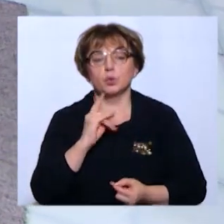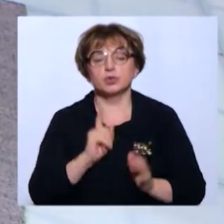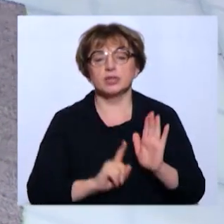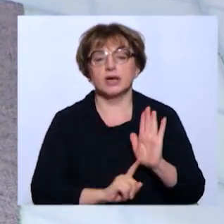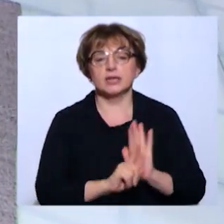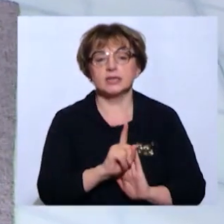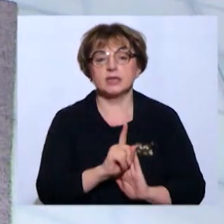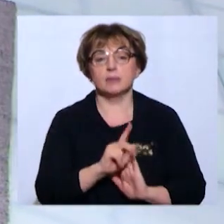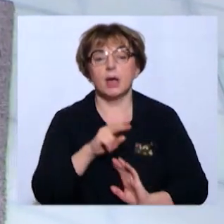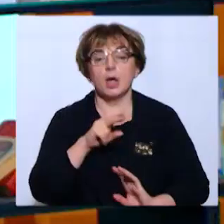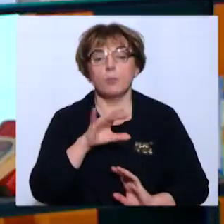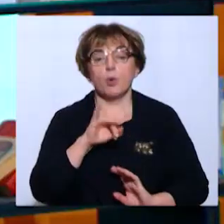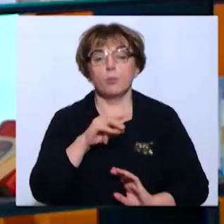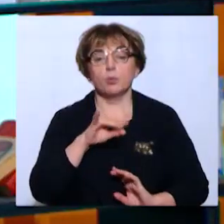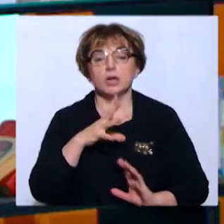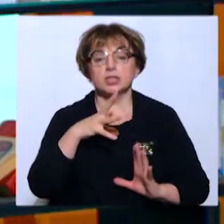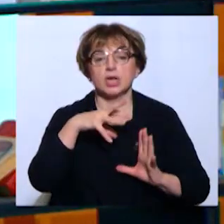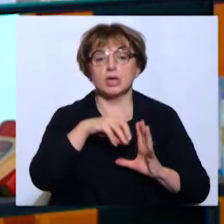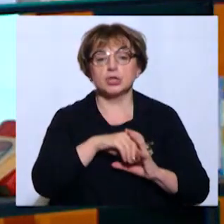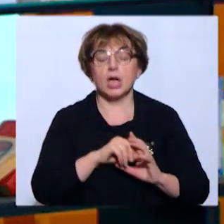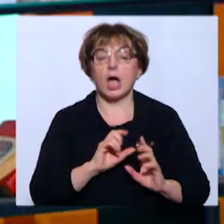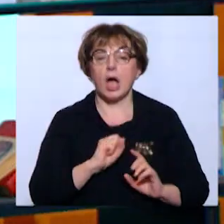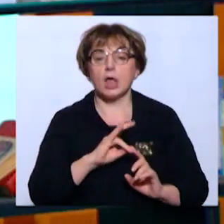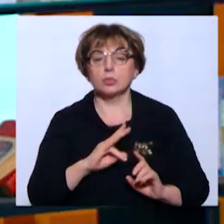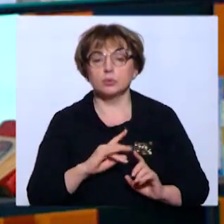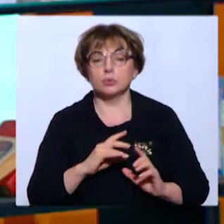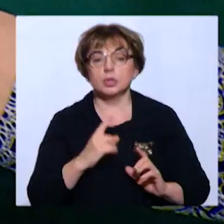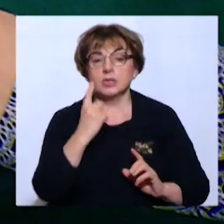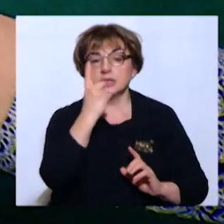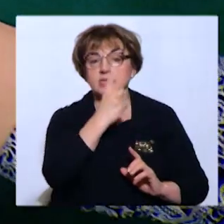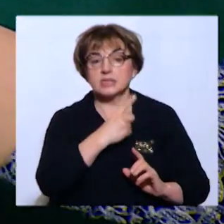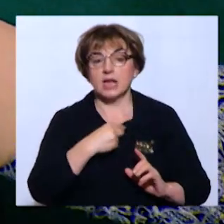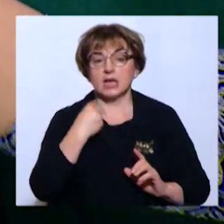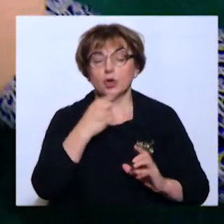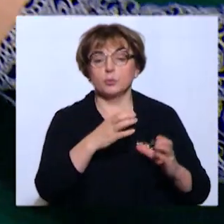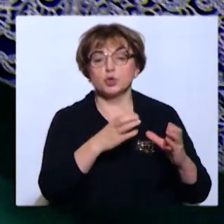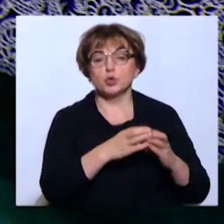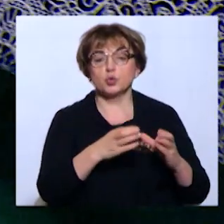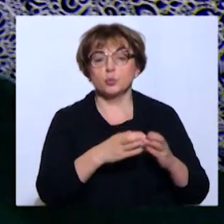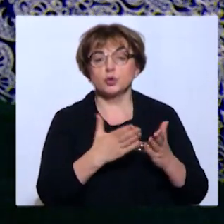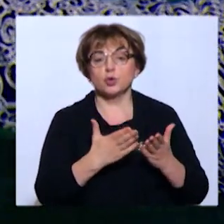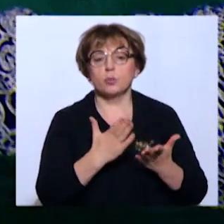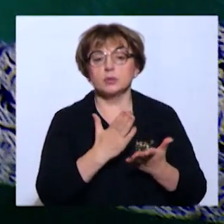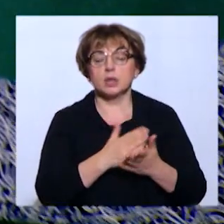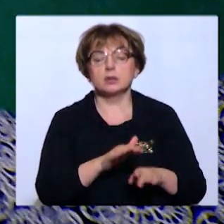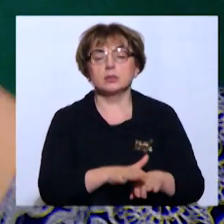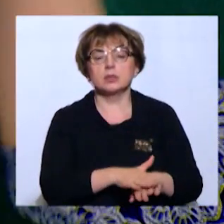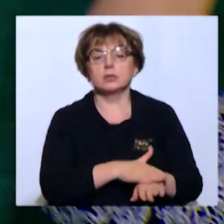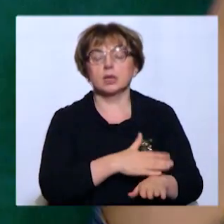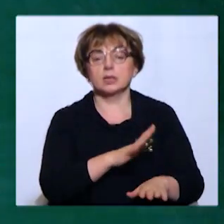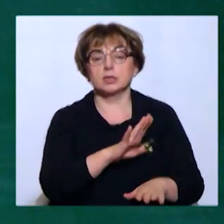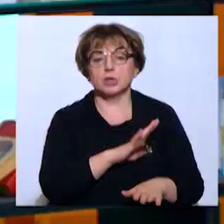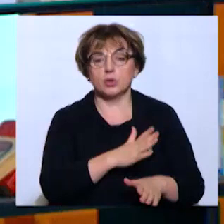იწყება პოპულაციაში, ანუ სახეობის ჯგუფში, რომელიც ხანგრძლივად